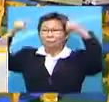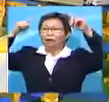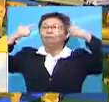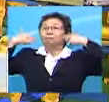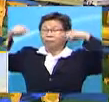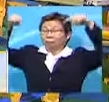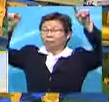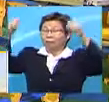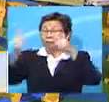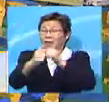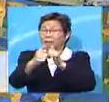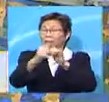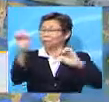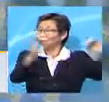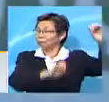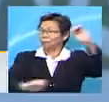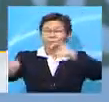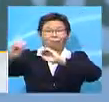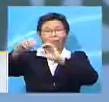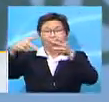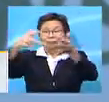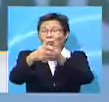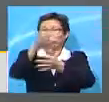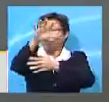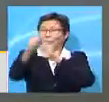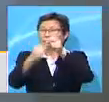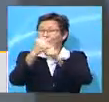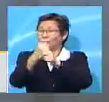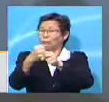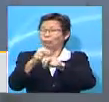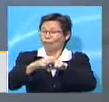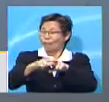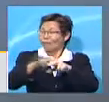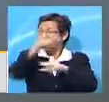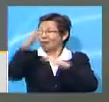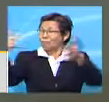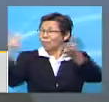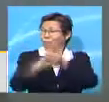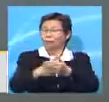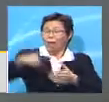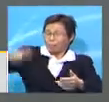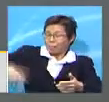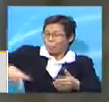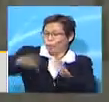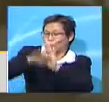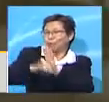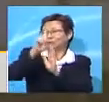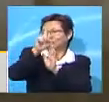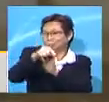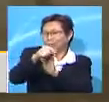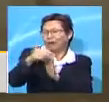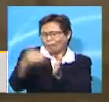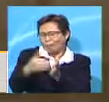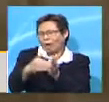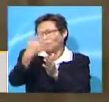cemerlang dengan sifar kemalangan sepanjang 50 tahun beroperasi. Selain itu, perata kelewatan kurang 1 minit dan